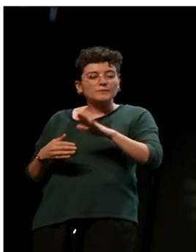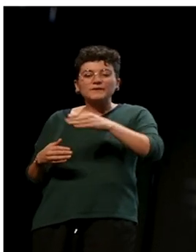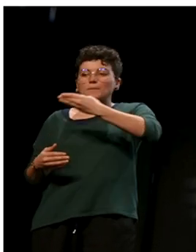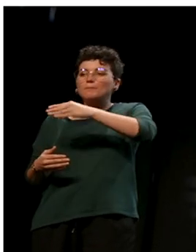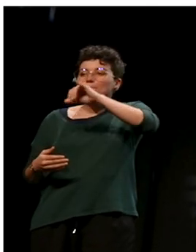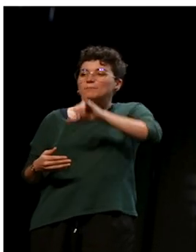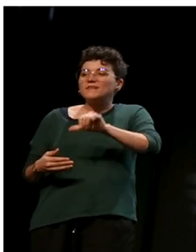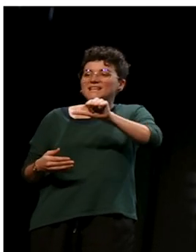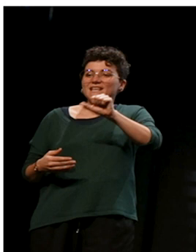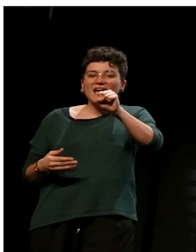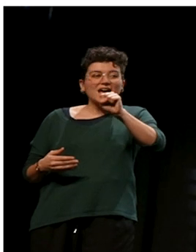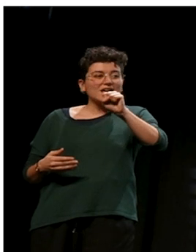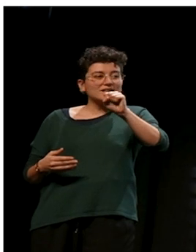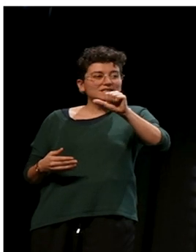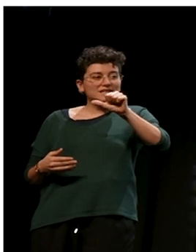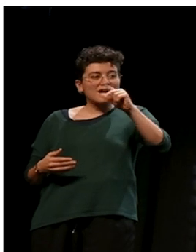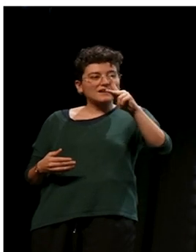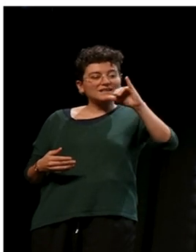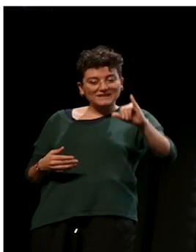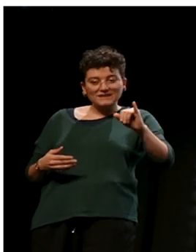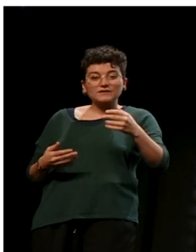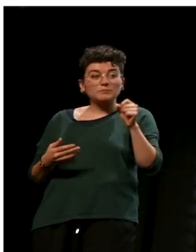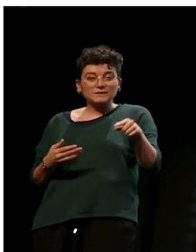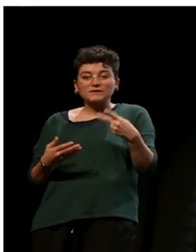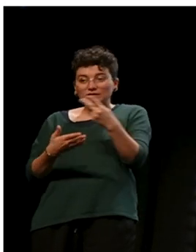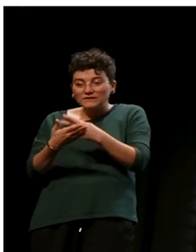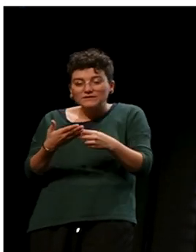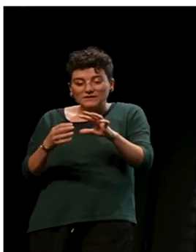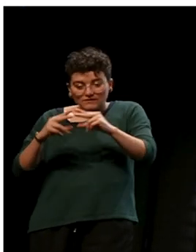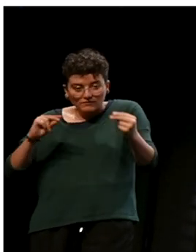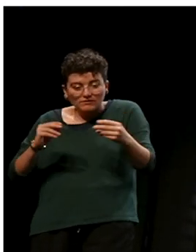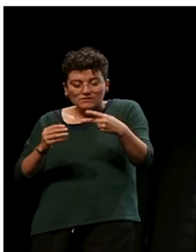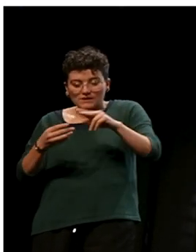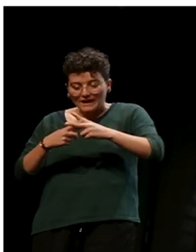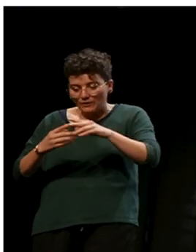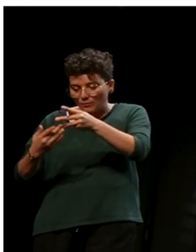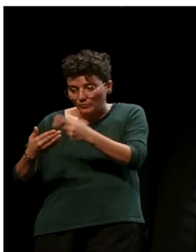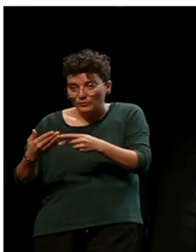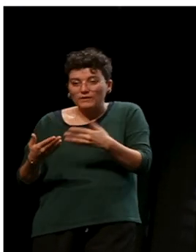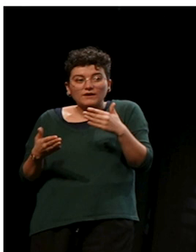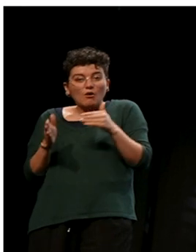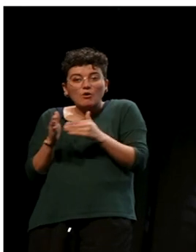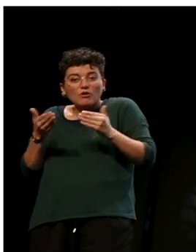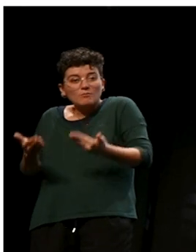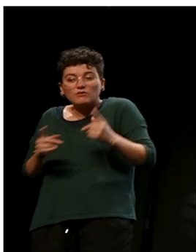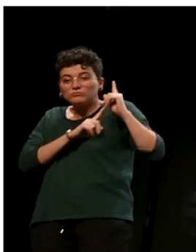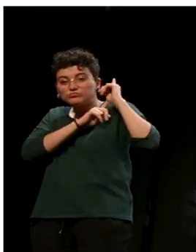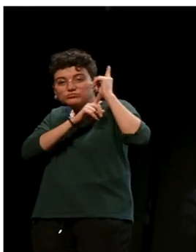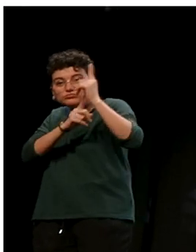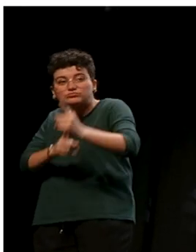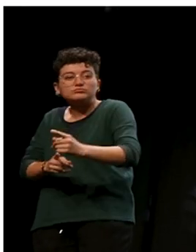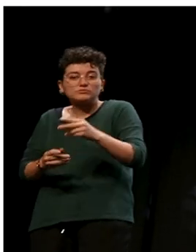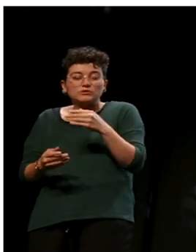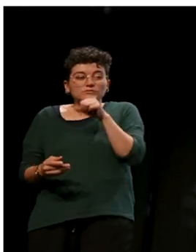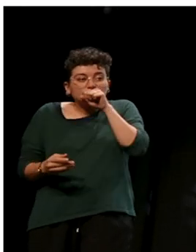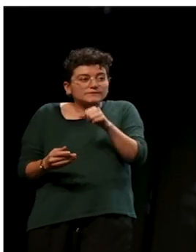façon, on est toujours créatif. Et je voulais aussi revenir, je ne sais pas si vous avez vu cette dernière semaine, il y a un article qui est paru comme quoi, depuis les années 50,